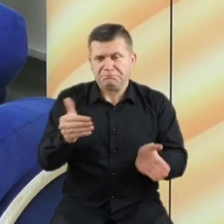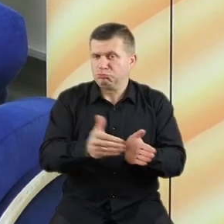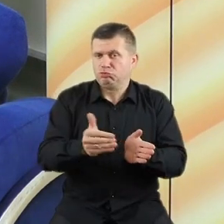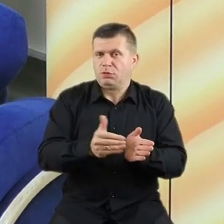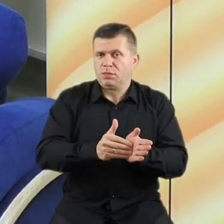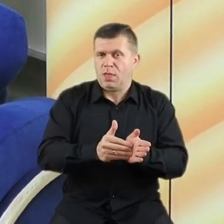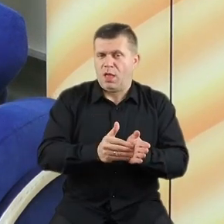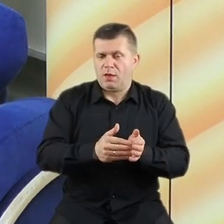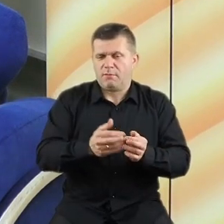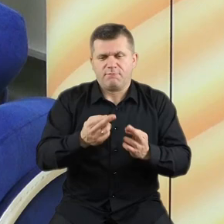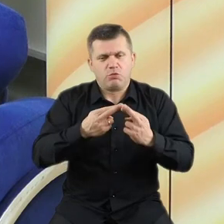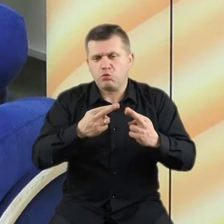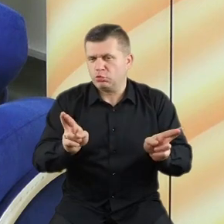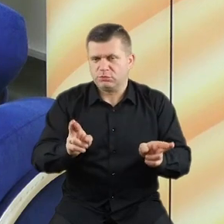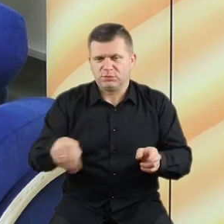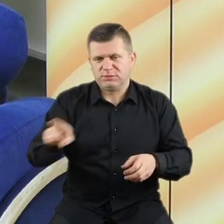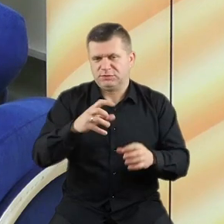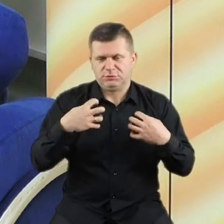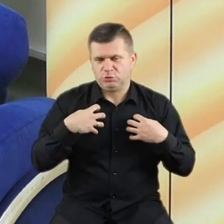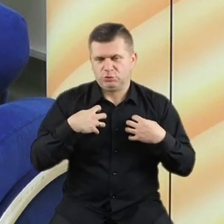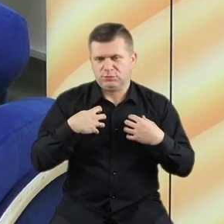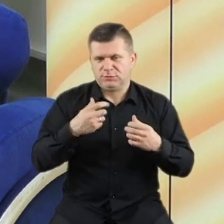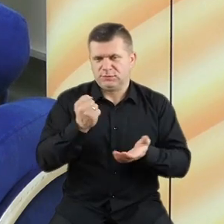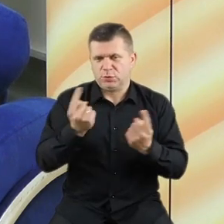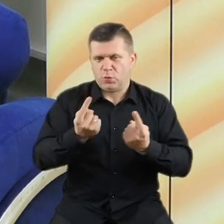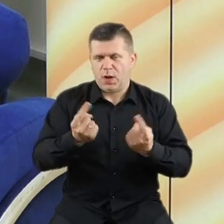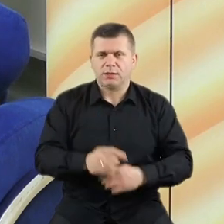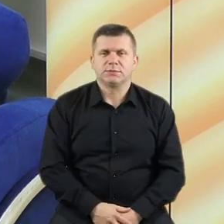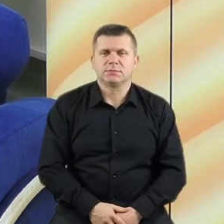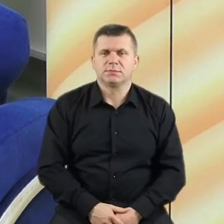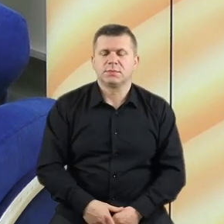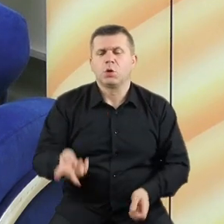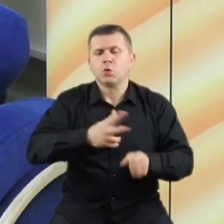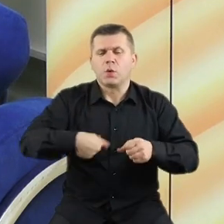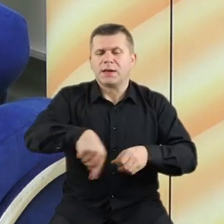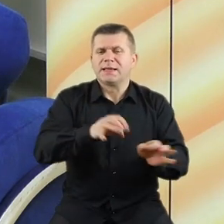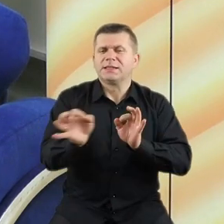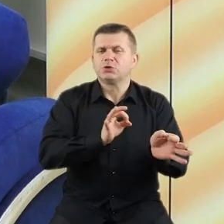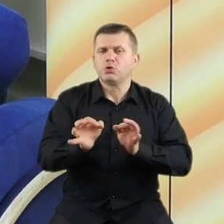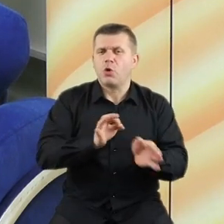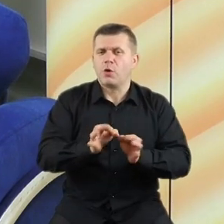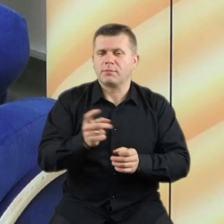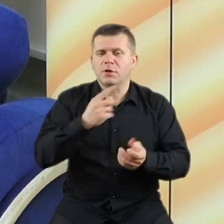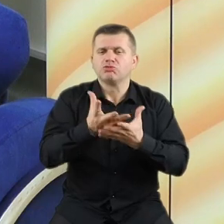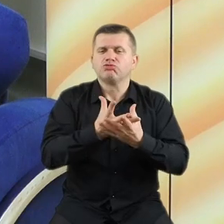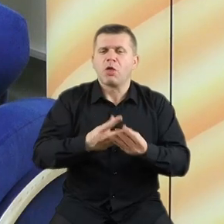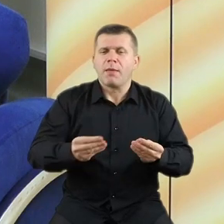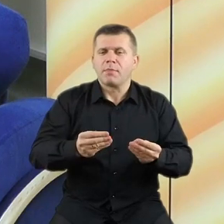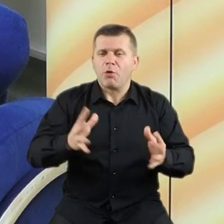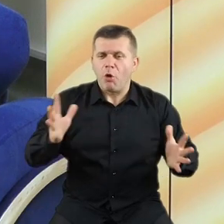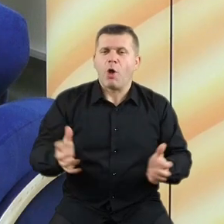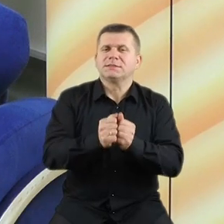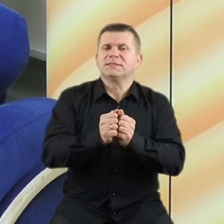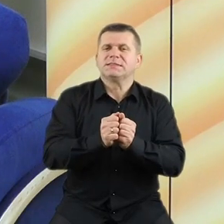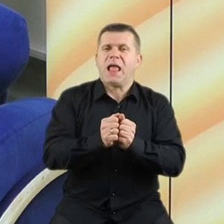to przydaje w różnych aspektach. Albo na przykład traktują niektóre historie, zwłaszcza te o tak zwanych ziemiach